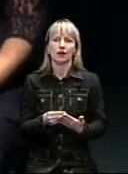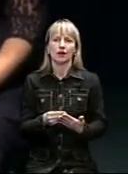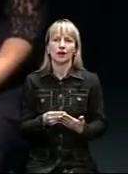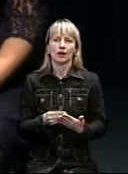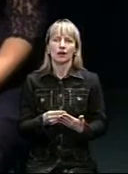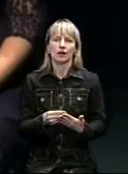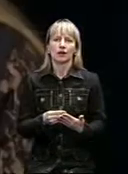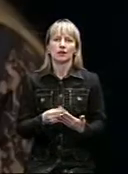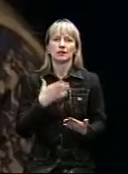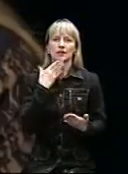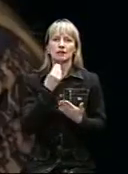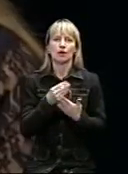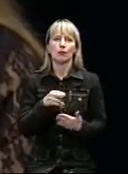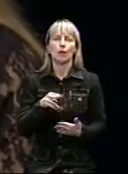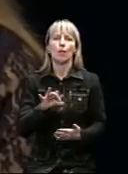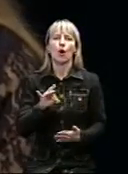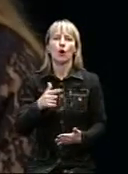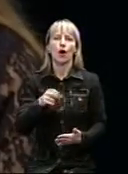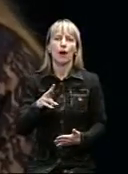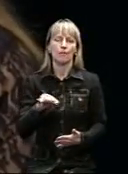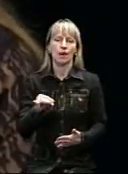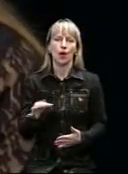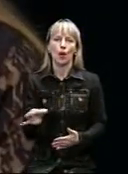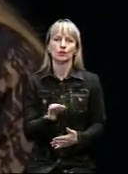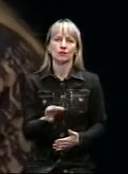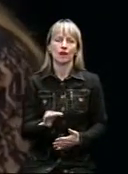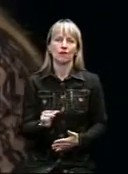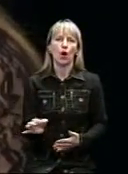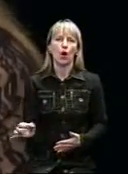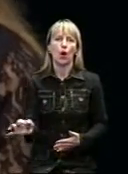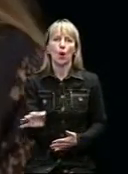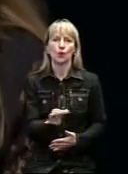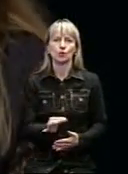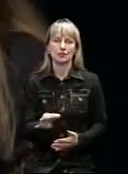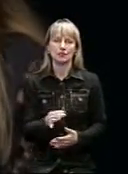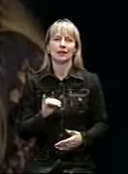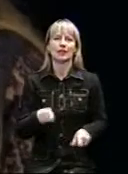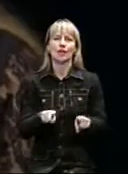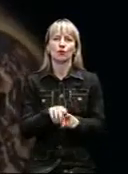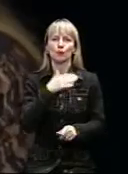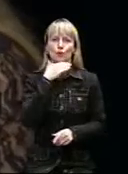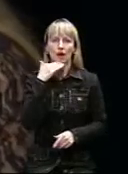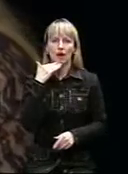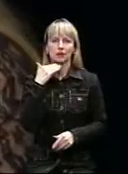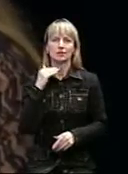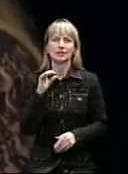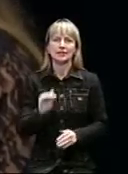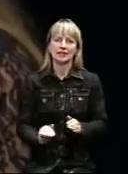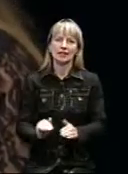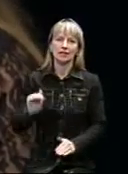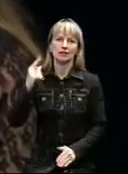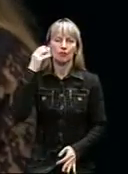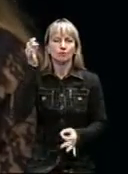острова Хортиці. Для мене асоціація є з цим. А також я дуже багато, ще з дитинства пам'ятаю, я